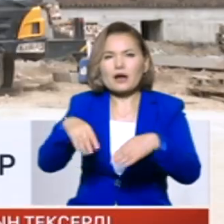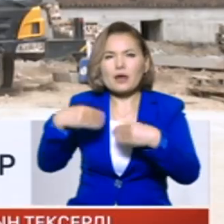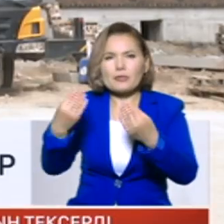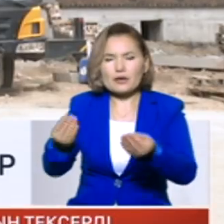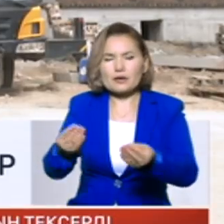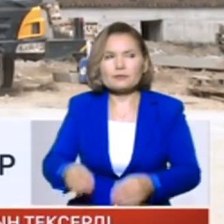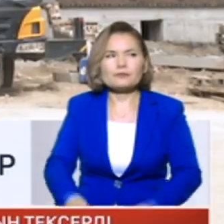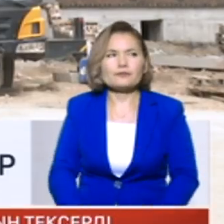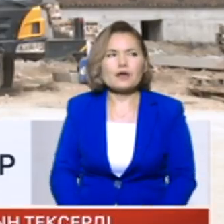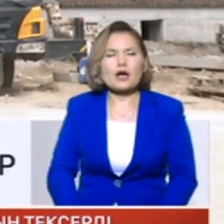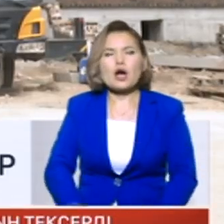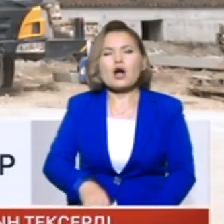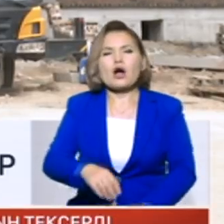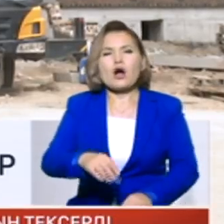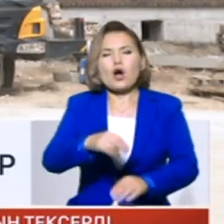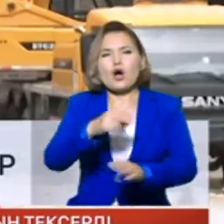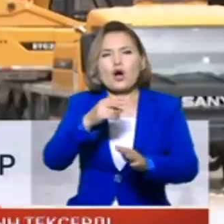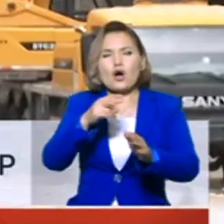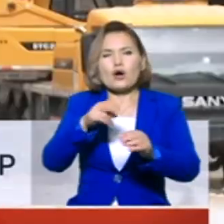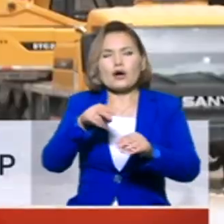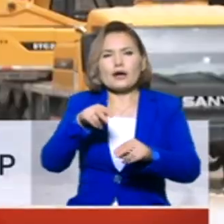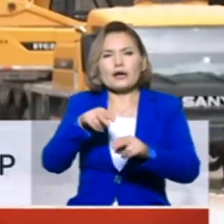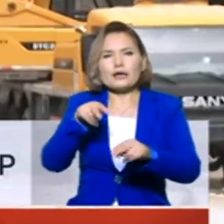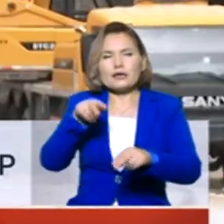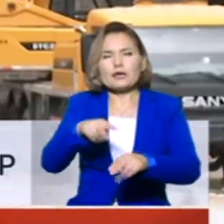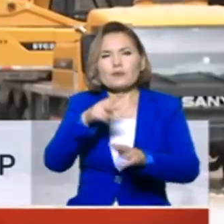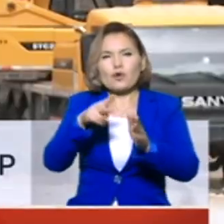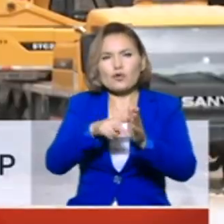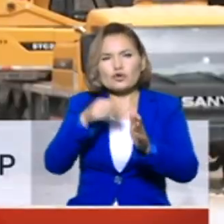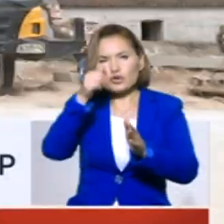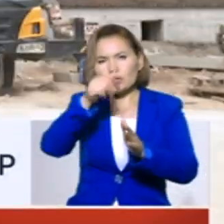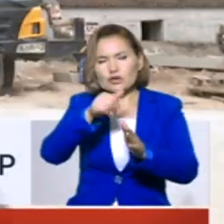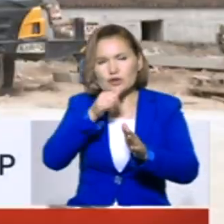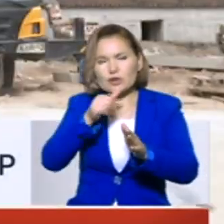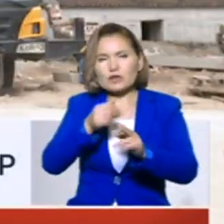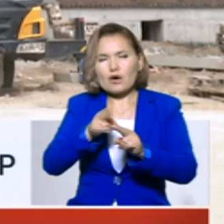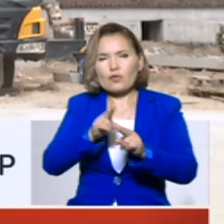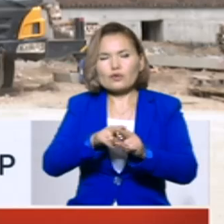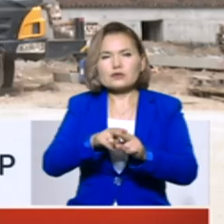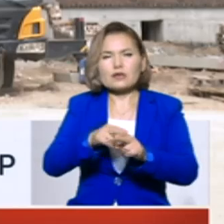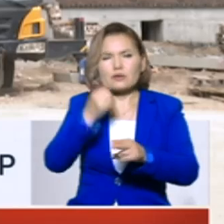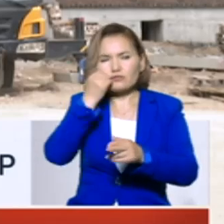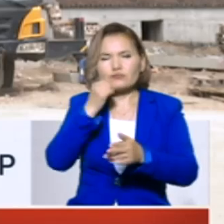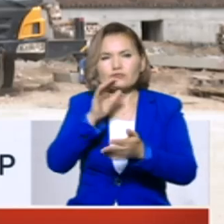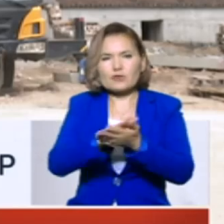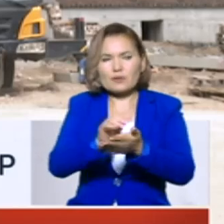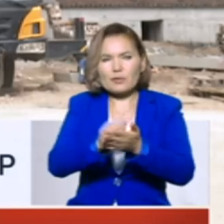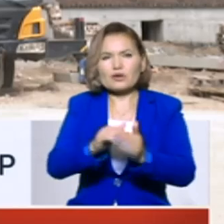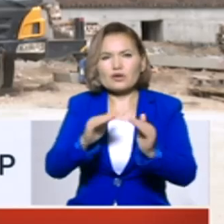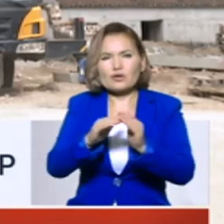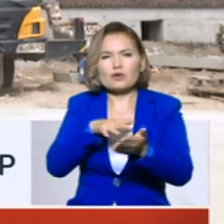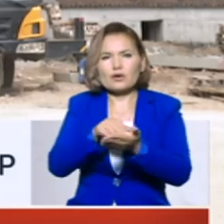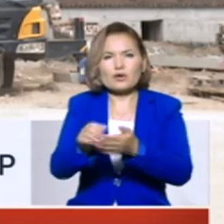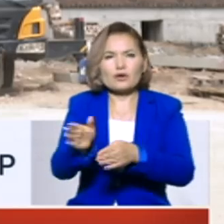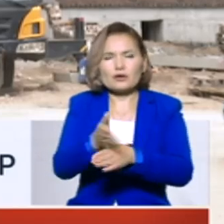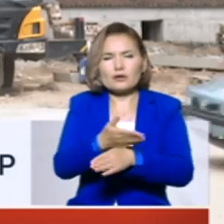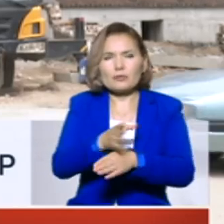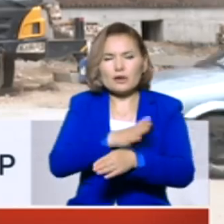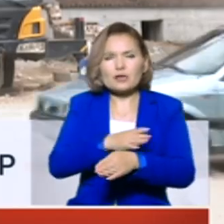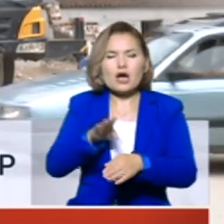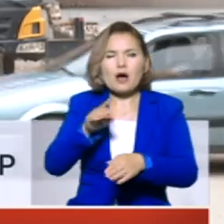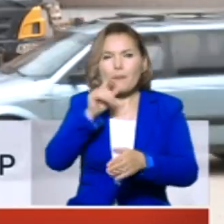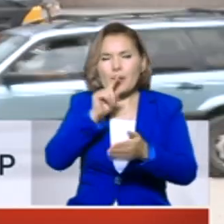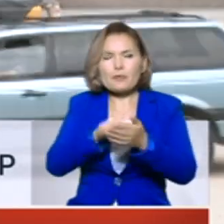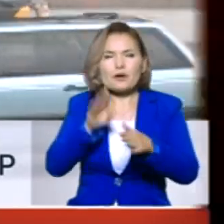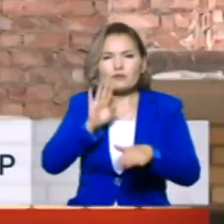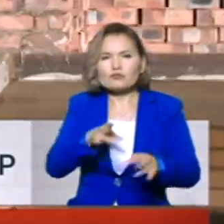жылда ағысқа кеткені бар. 204 үйді көшіруіміз керек. 3-ші 5 қабатты үйді мінеке осы 1-ші үйінде